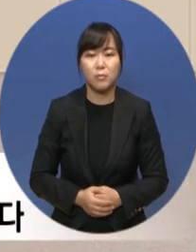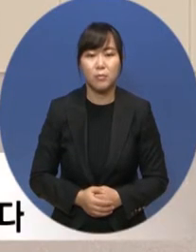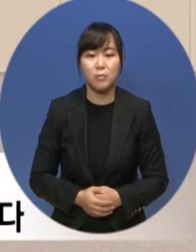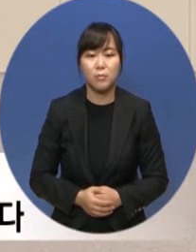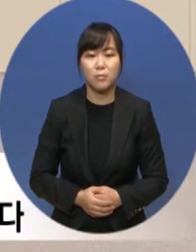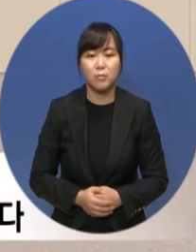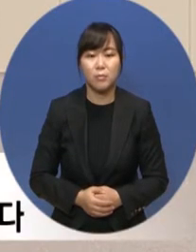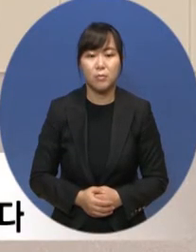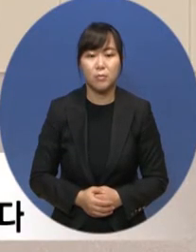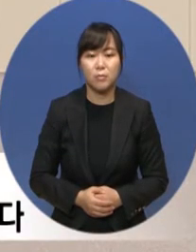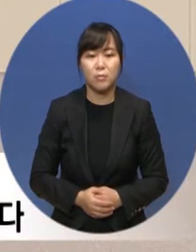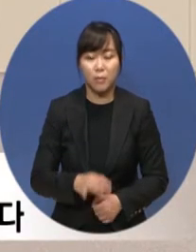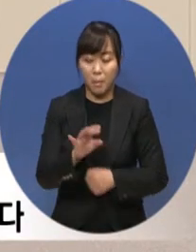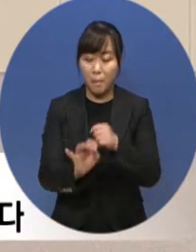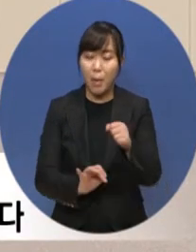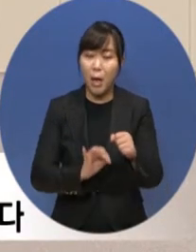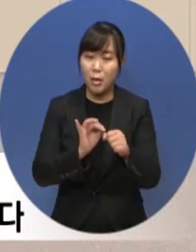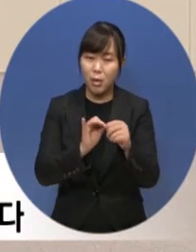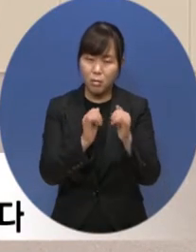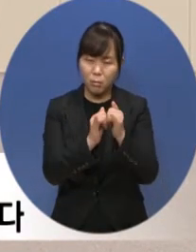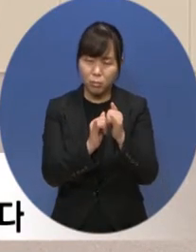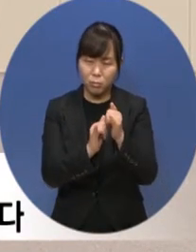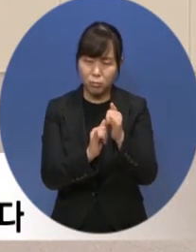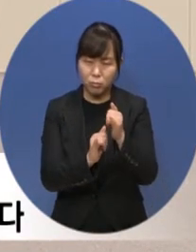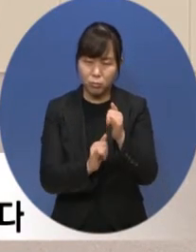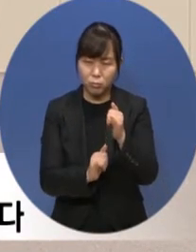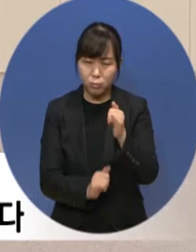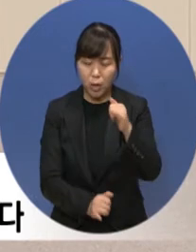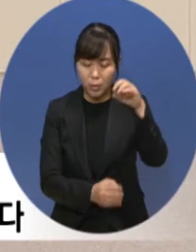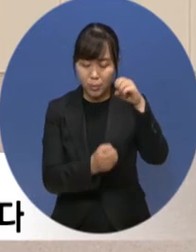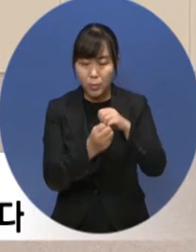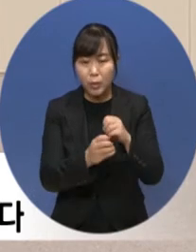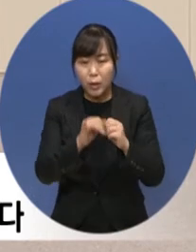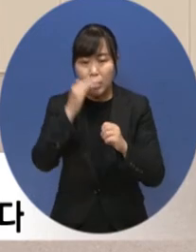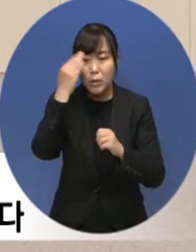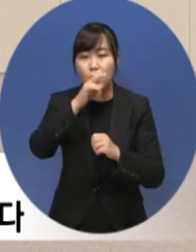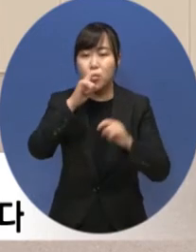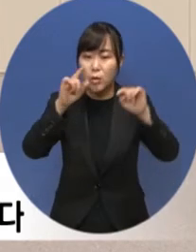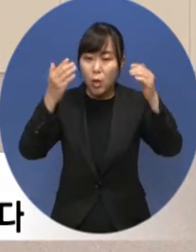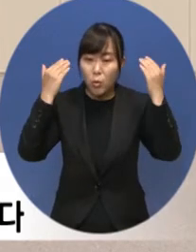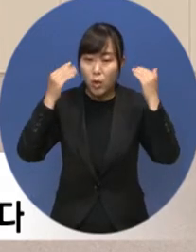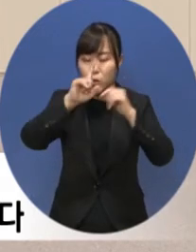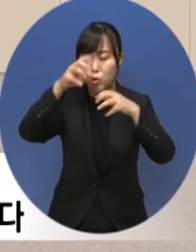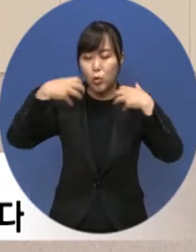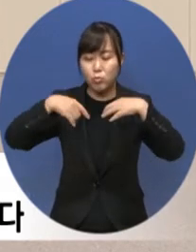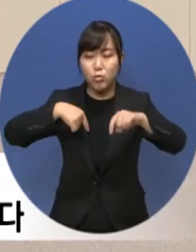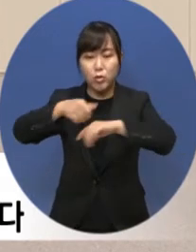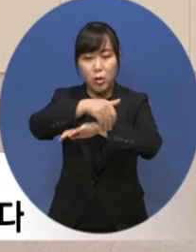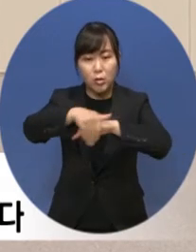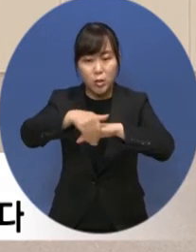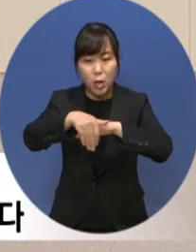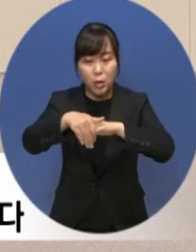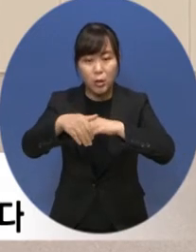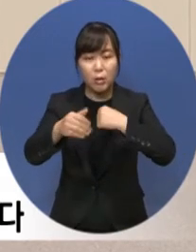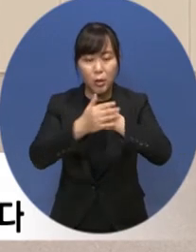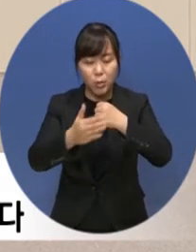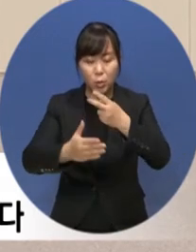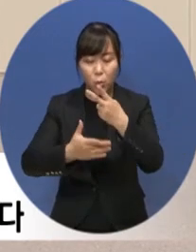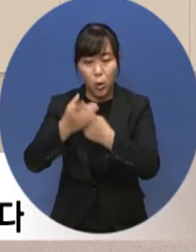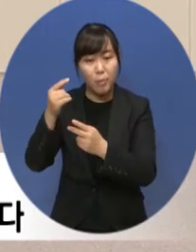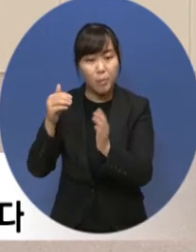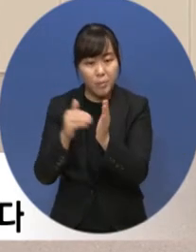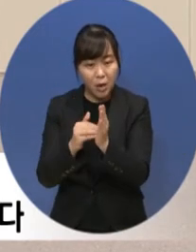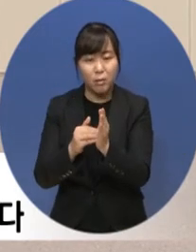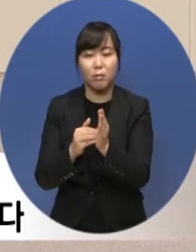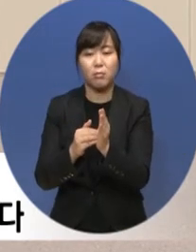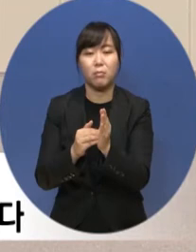참 100년의 유구한 역사와 전통을 가진 여수대학교가 정부 정책에서 통합이 되었는데